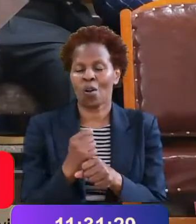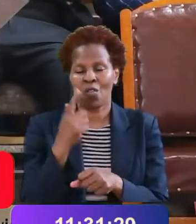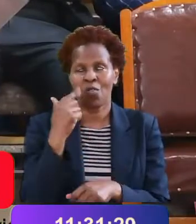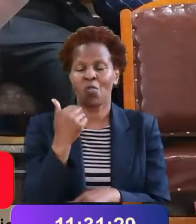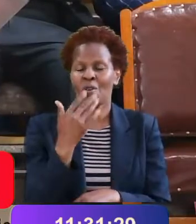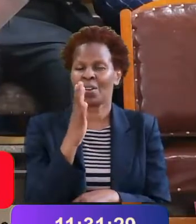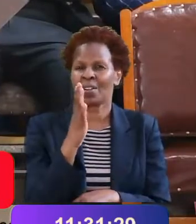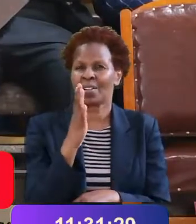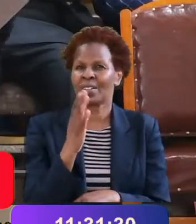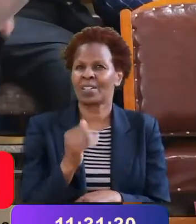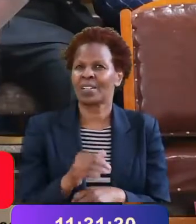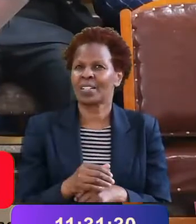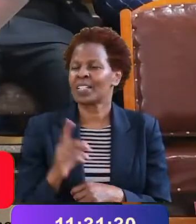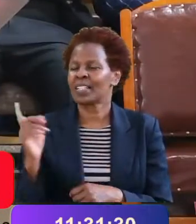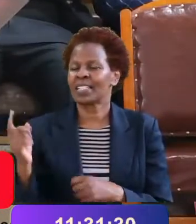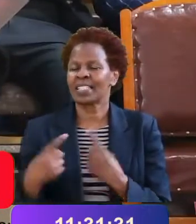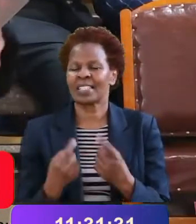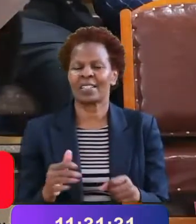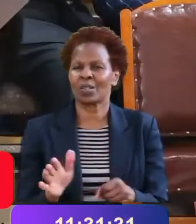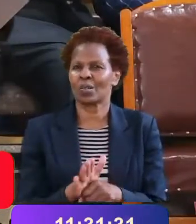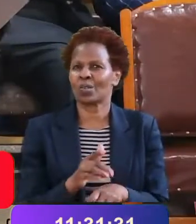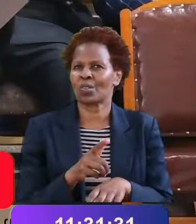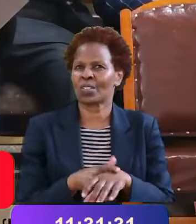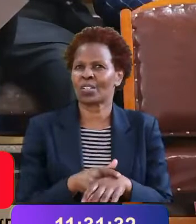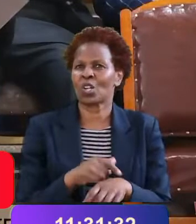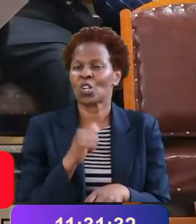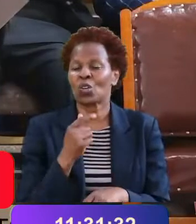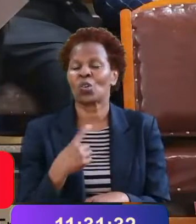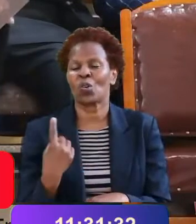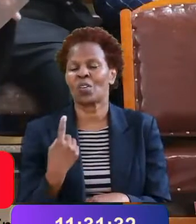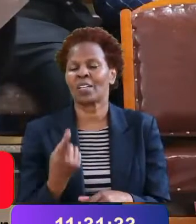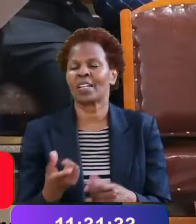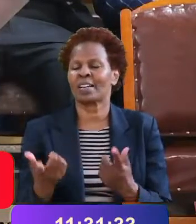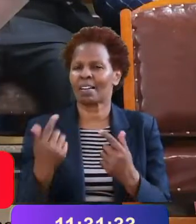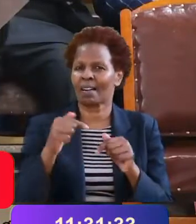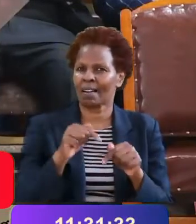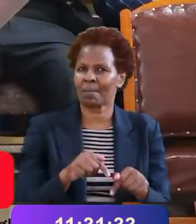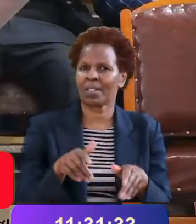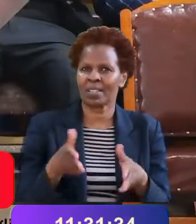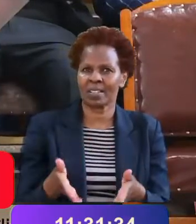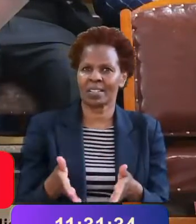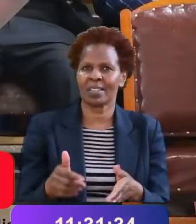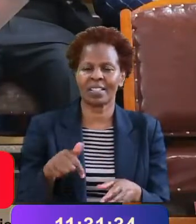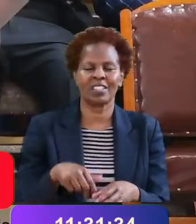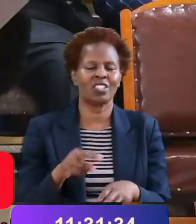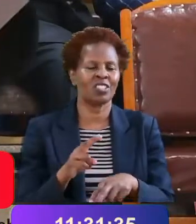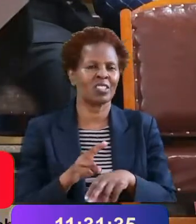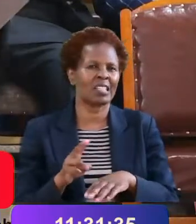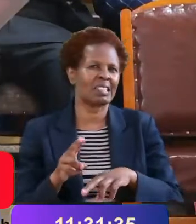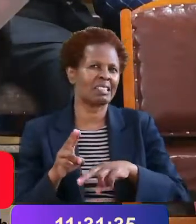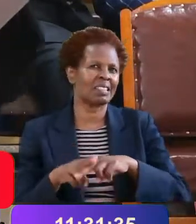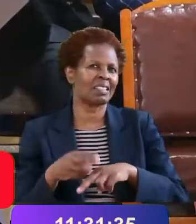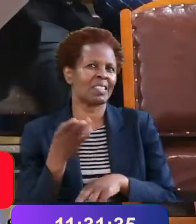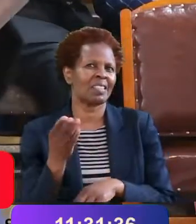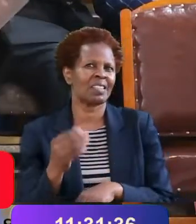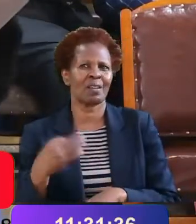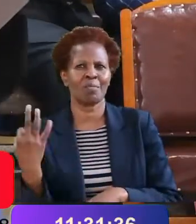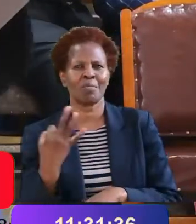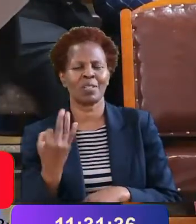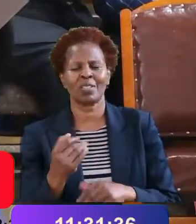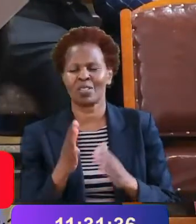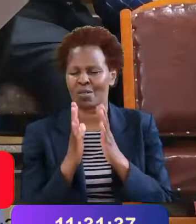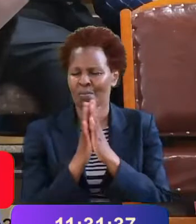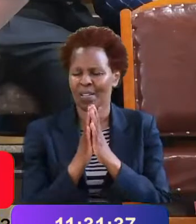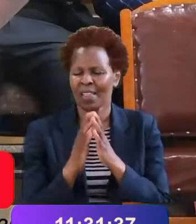Kazi sio sit, na nimesema mara nyingi, sio tu kuja kanisa kama vile tunakuja na unaketi pale unahubiriwa unaombewa